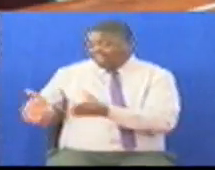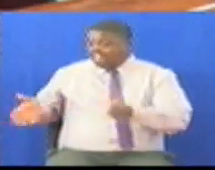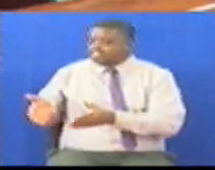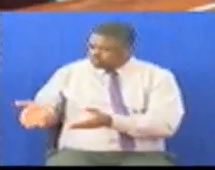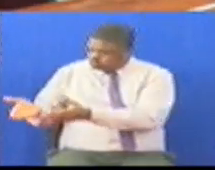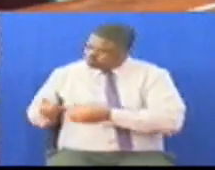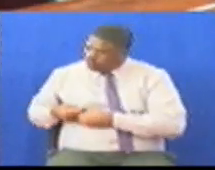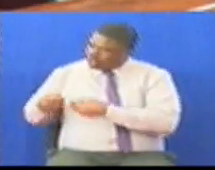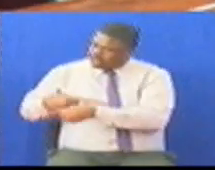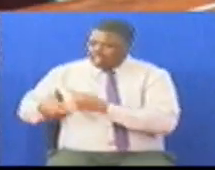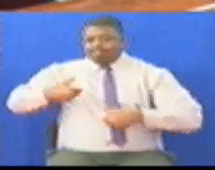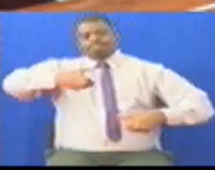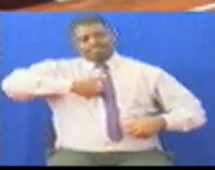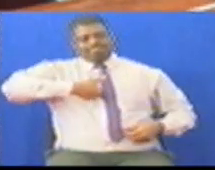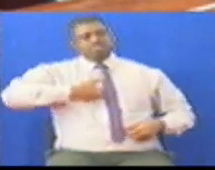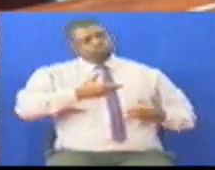Jangwani wa Yanga.